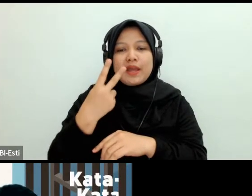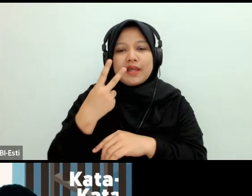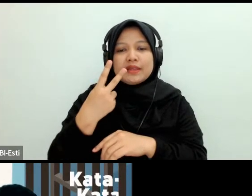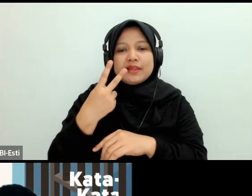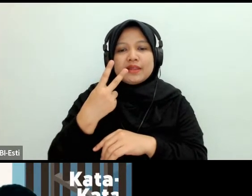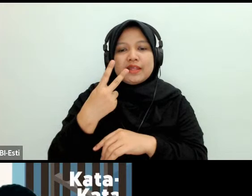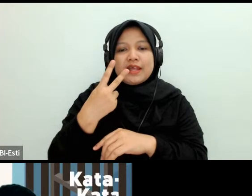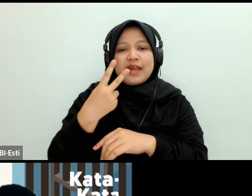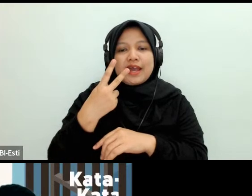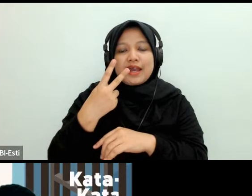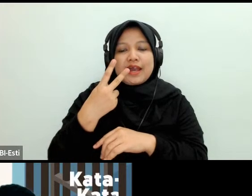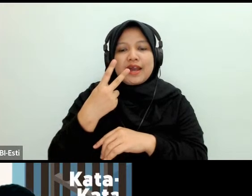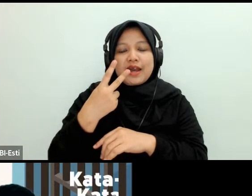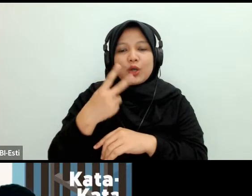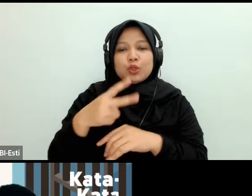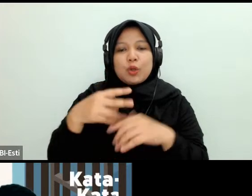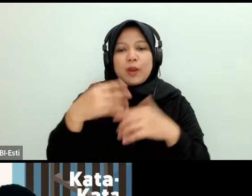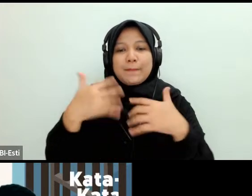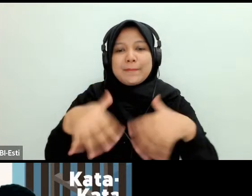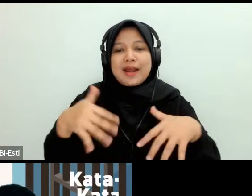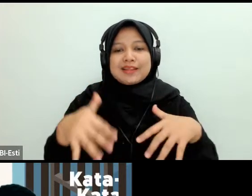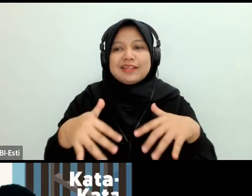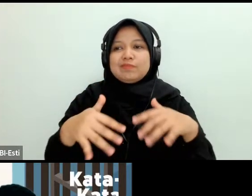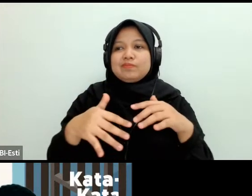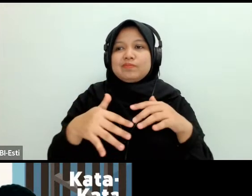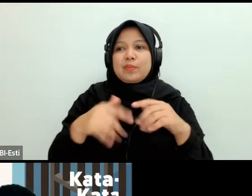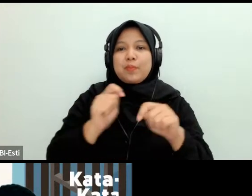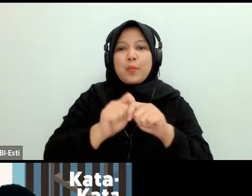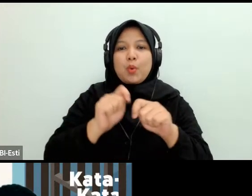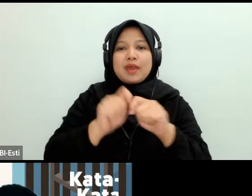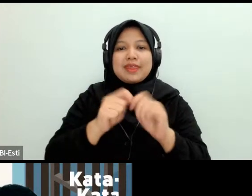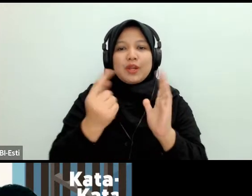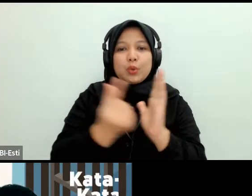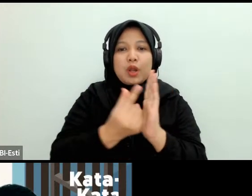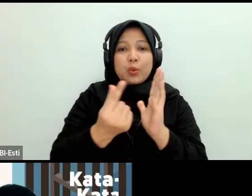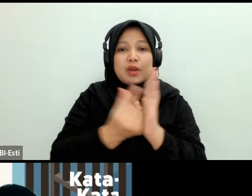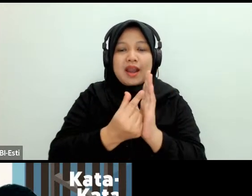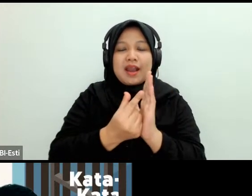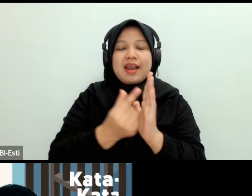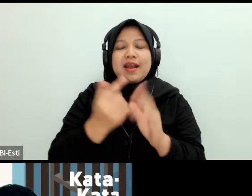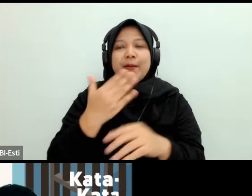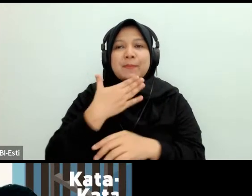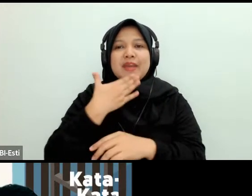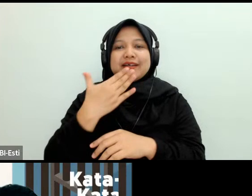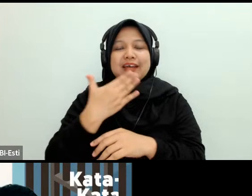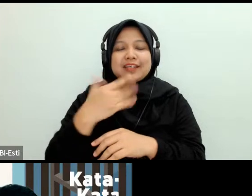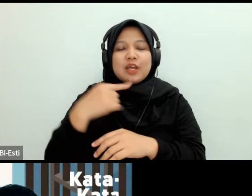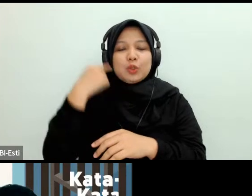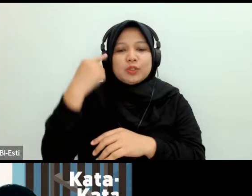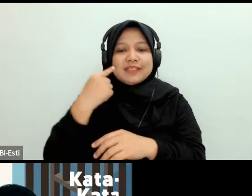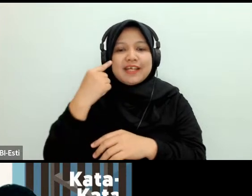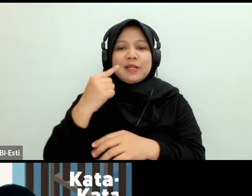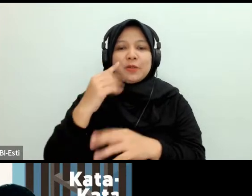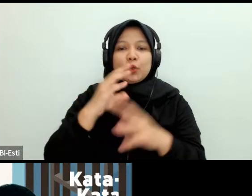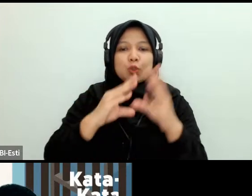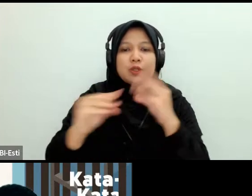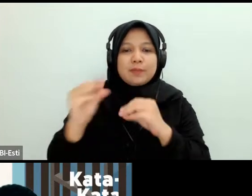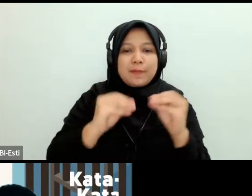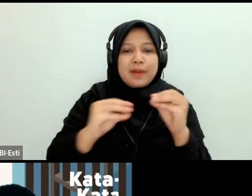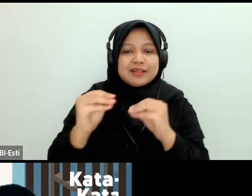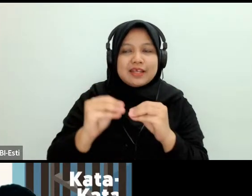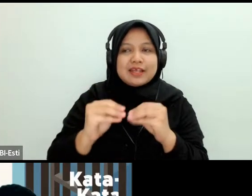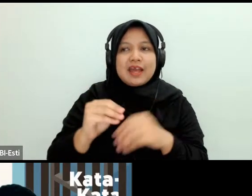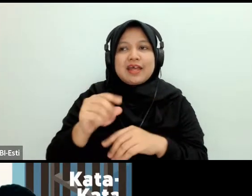perundang-undangan dan pembentukan kebijakan seringkali kita kekuatan bahasa bermain dalam artian tertentu seperti dalam proses diskursif